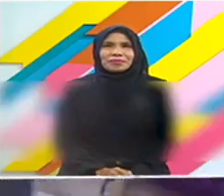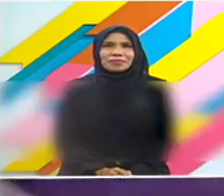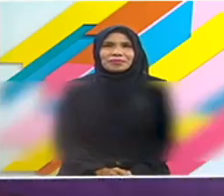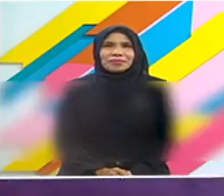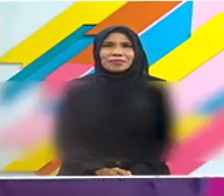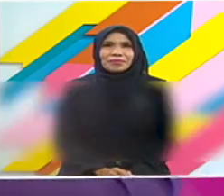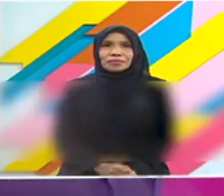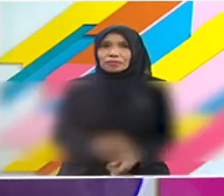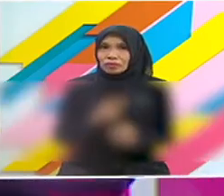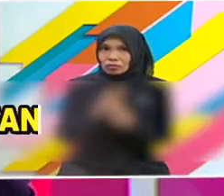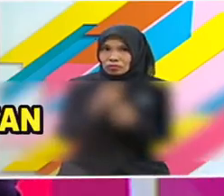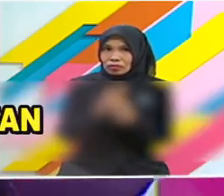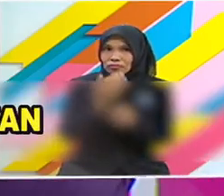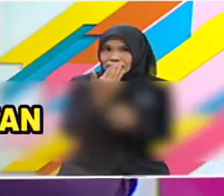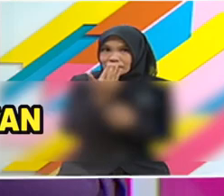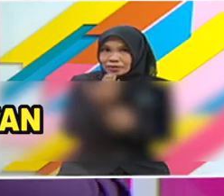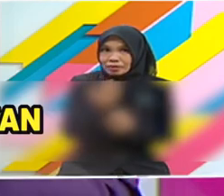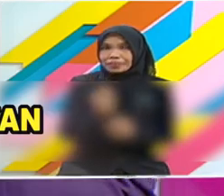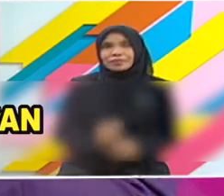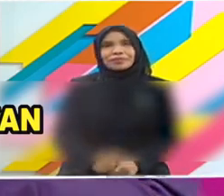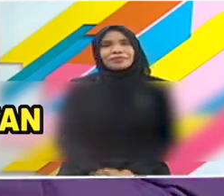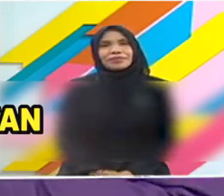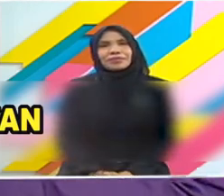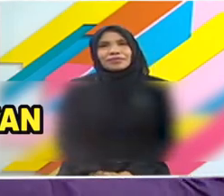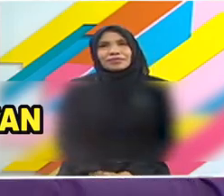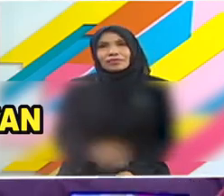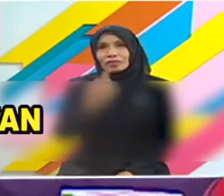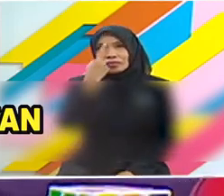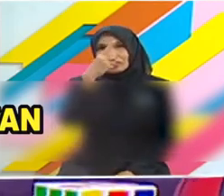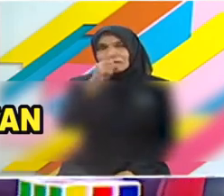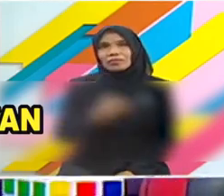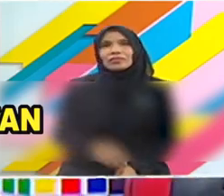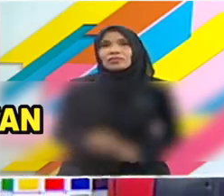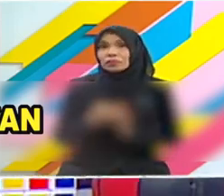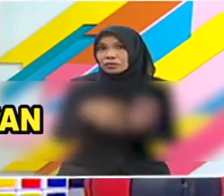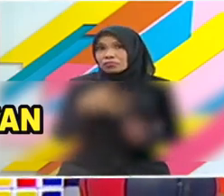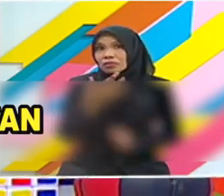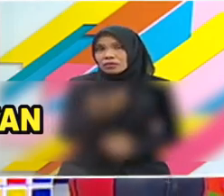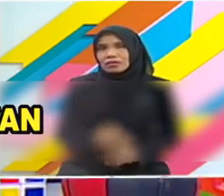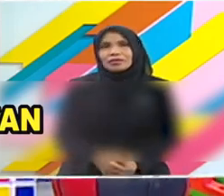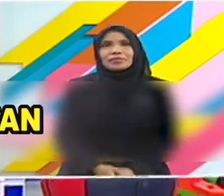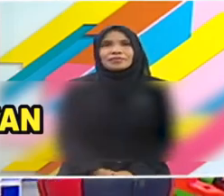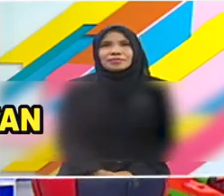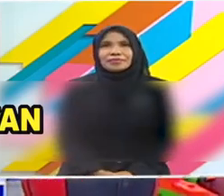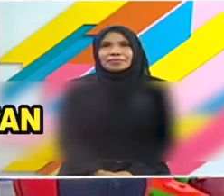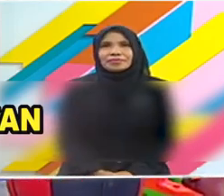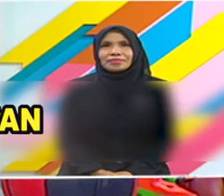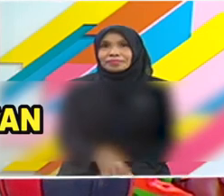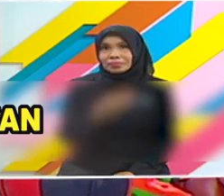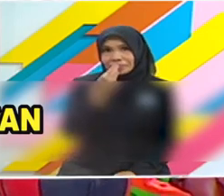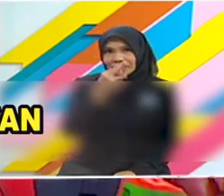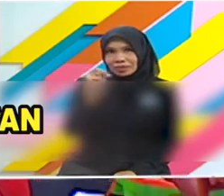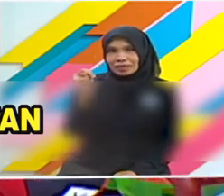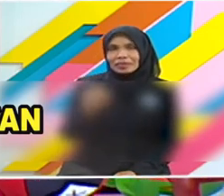Okey, fungsi lidah tadi sebagaimana cikgu nyatakan adalah untuk merasa, terutamanya merasa